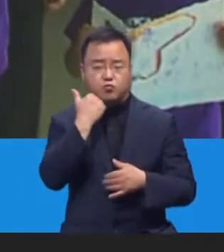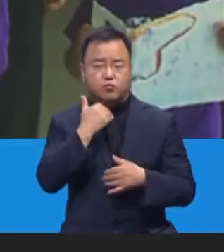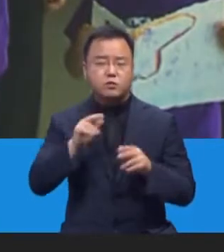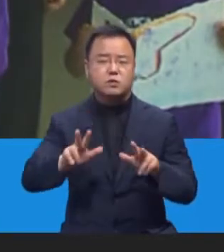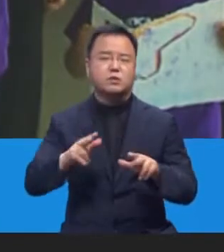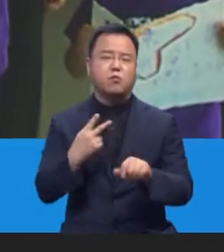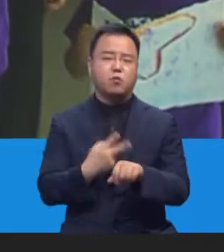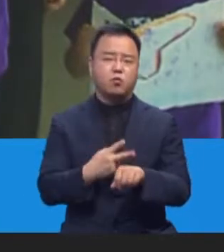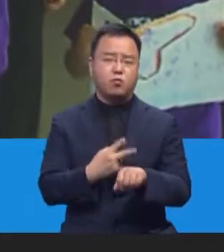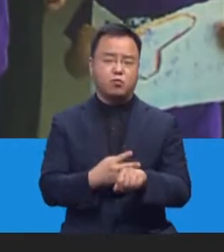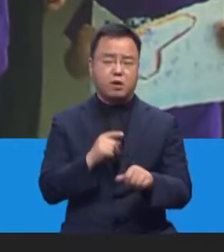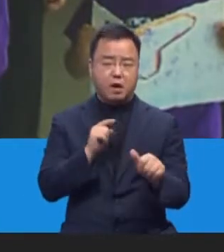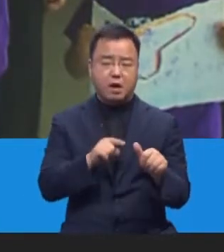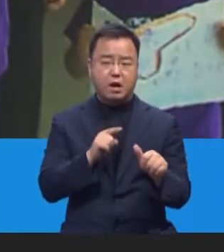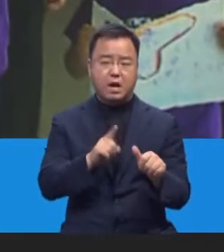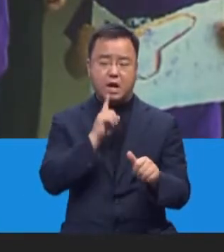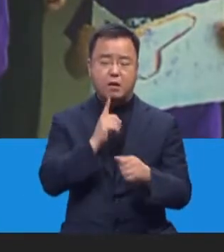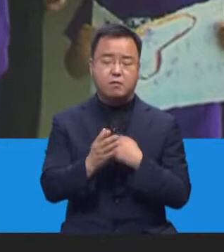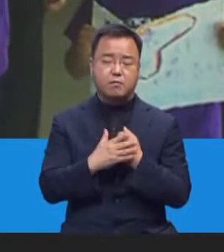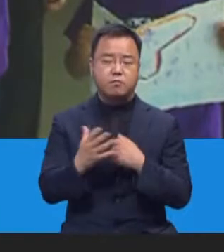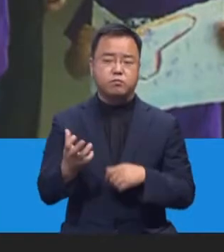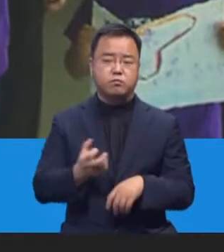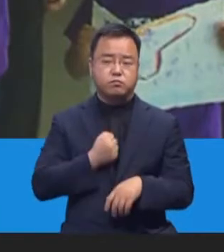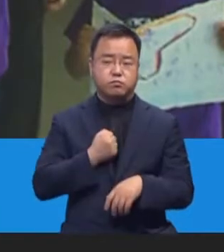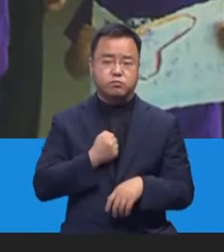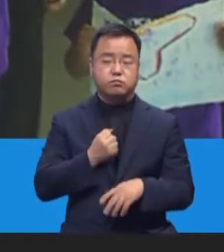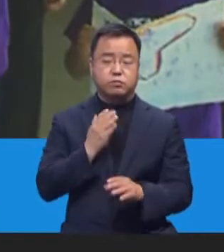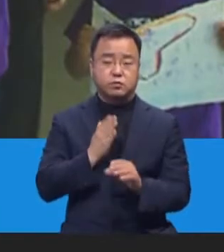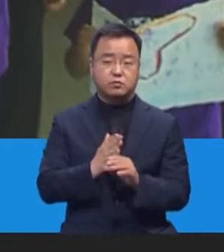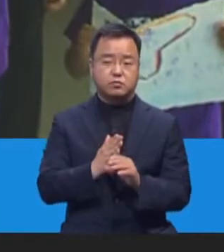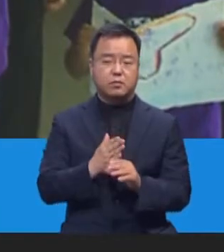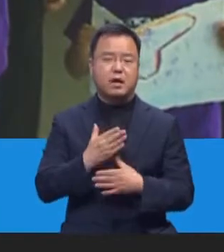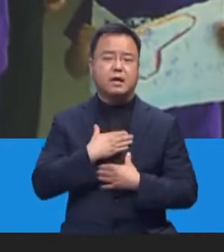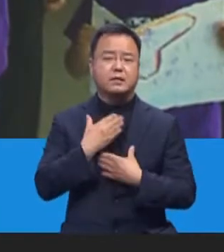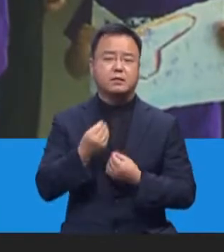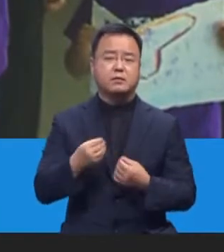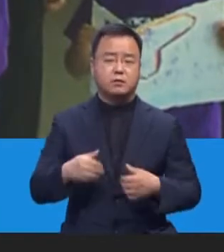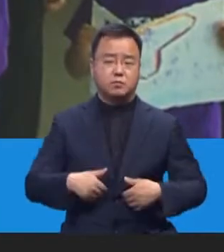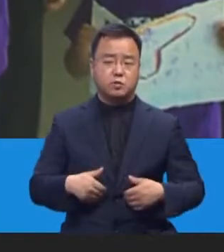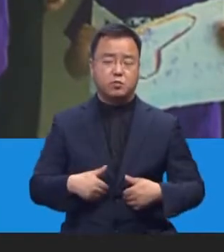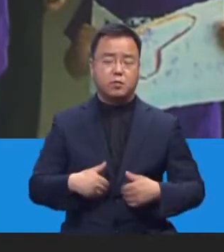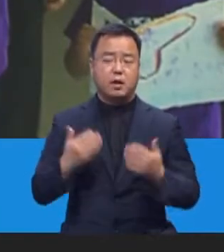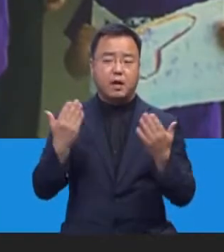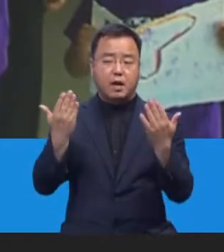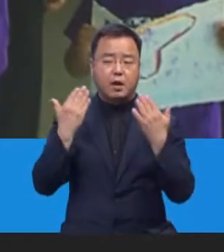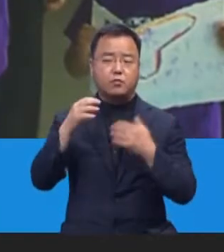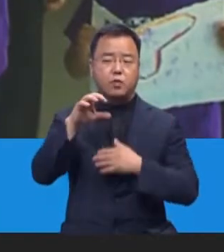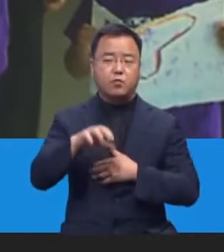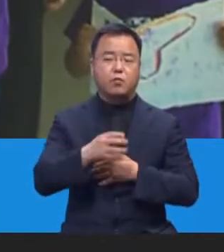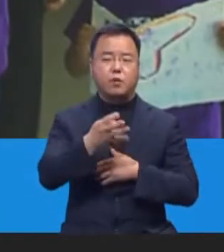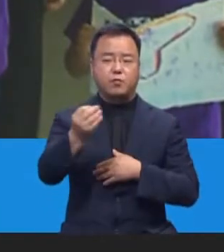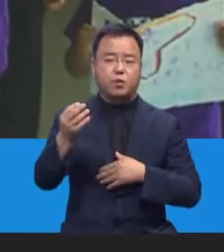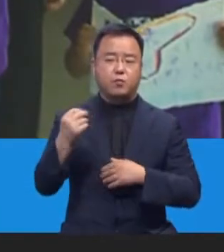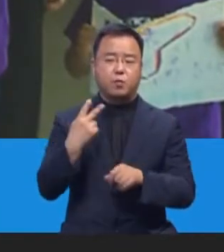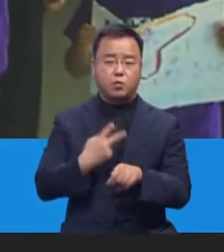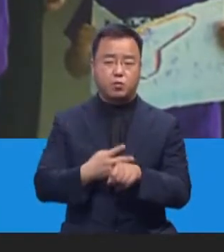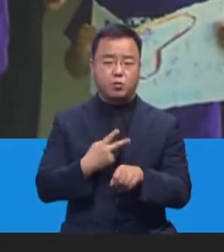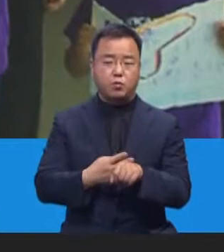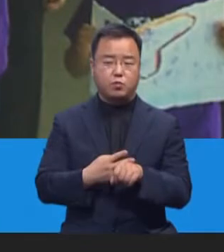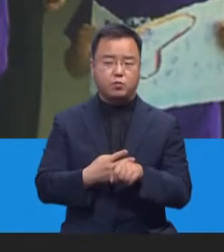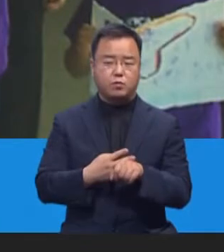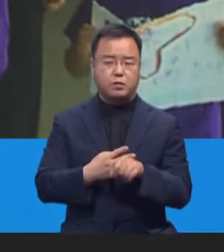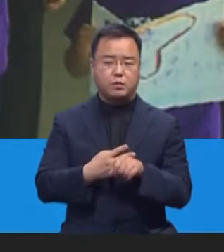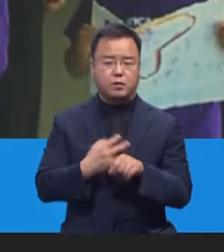것으로 드러나 학교 현장에 충격을 주고 있는데요. 가장 안전해야 할 학교 공간이 일부 교사들의 일탈